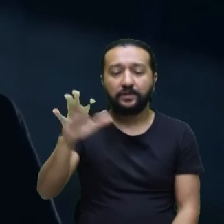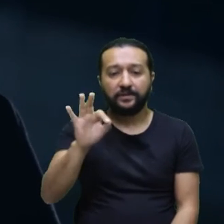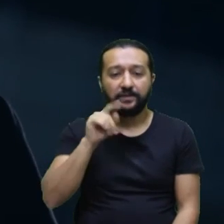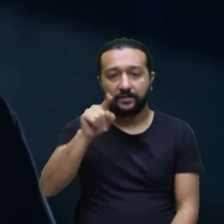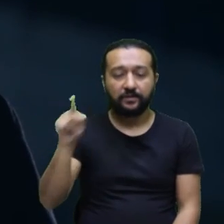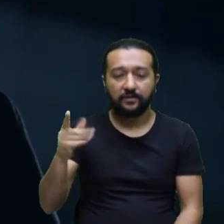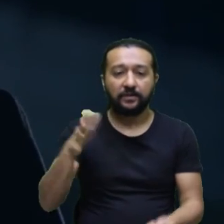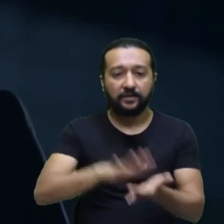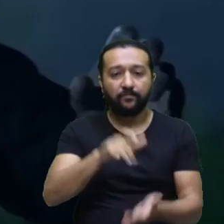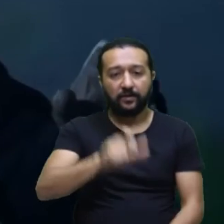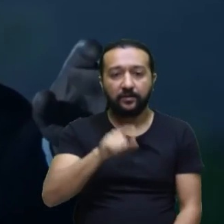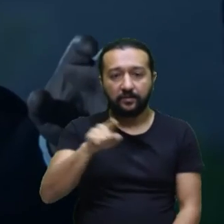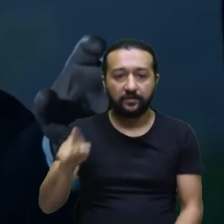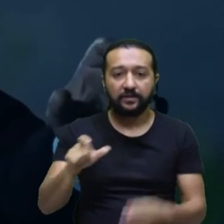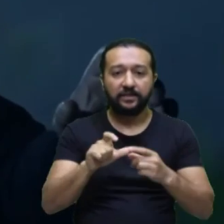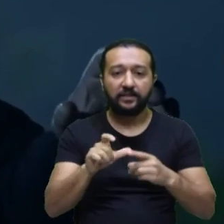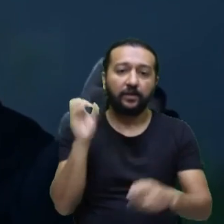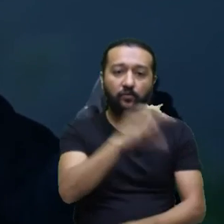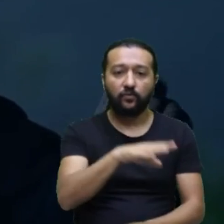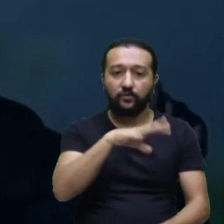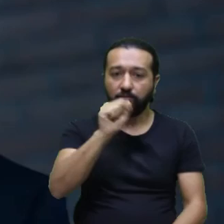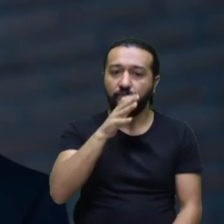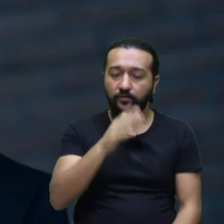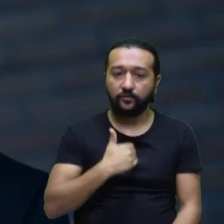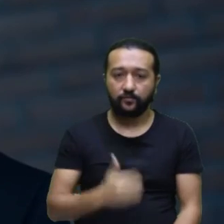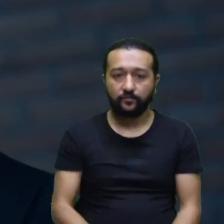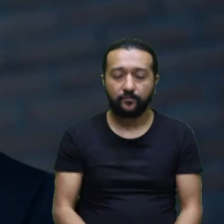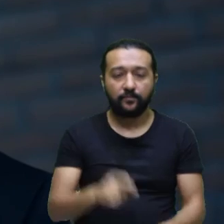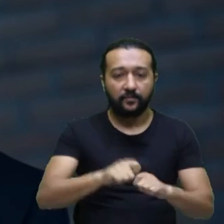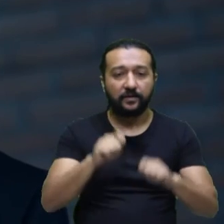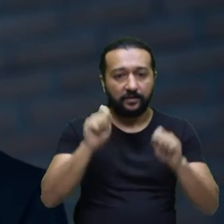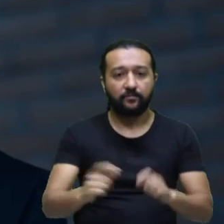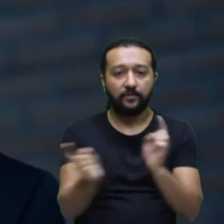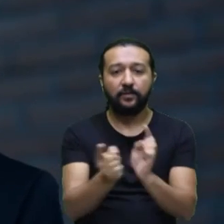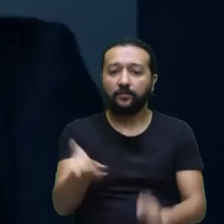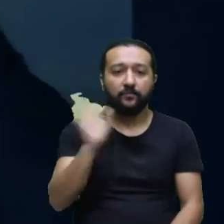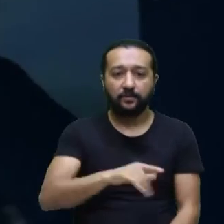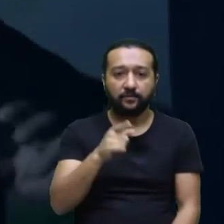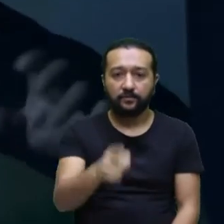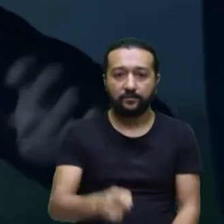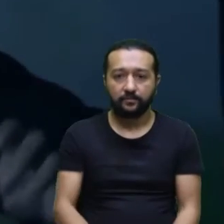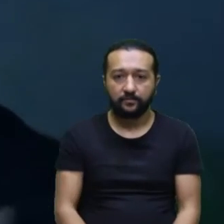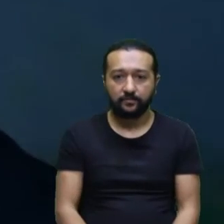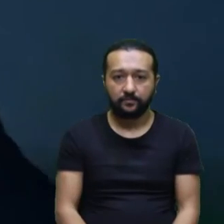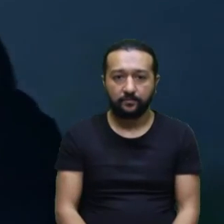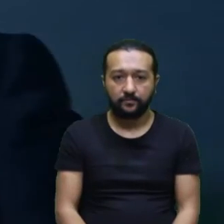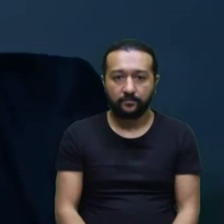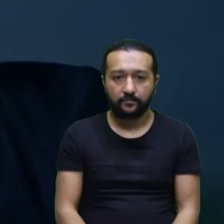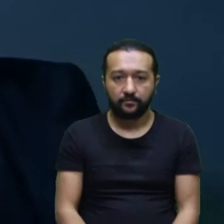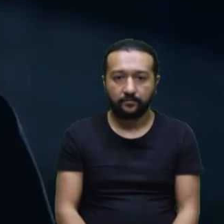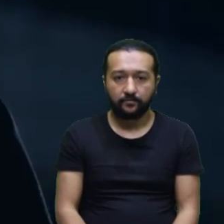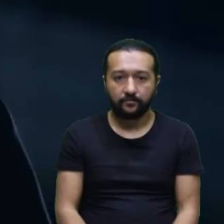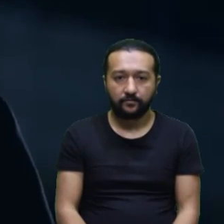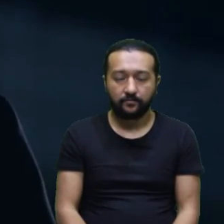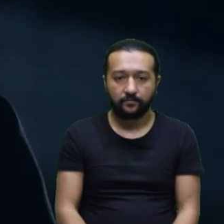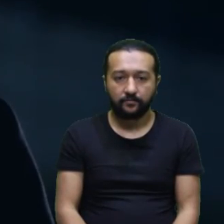Avrupa'dan seçilen sabıkalıları Şedid'e gönderen şebekeyi biliyorum. İş yaptım onlarla. Başka? İki namlu arasında sıkışıp